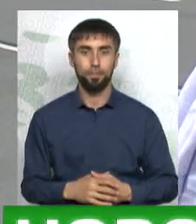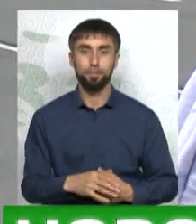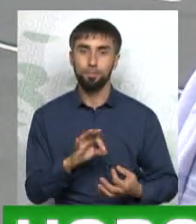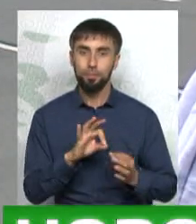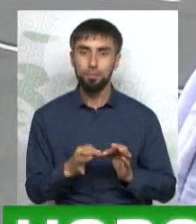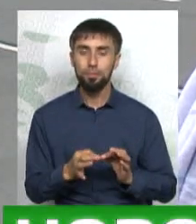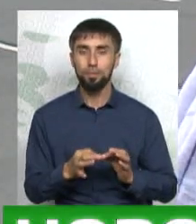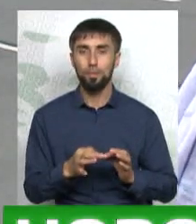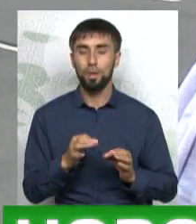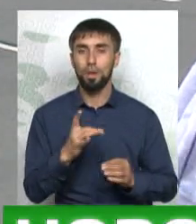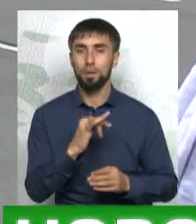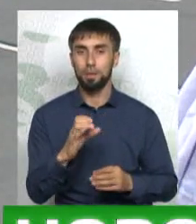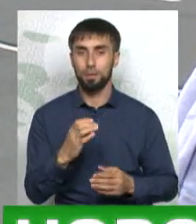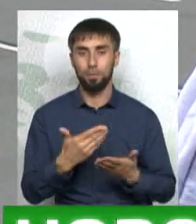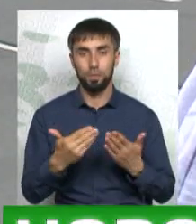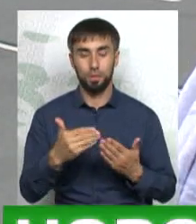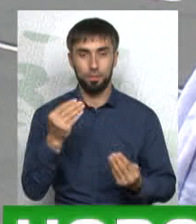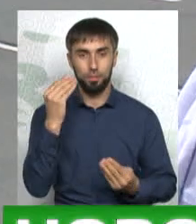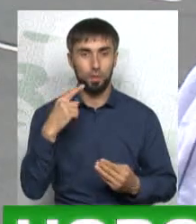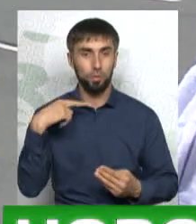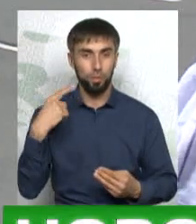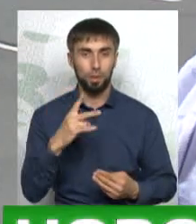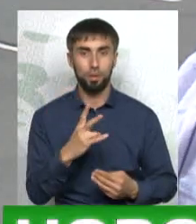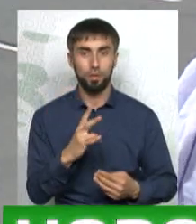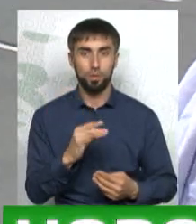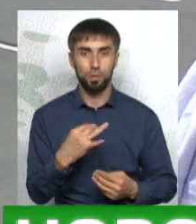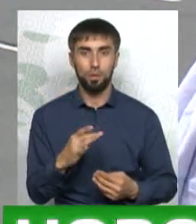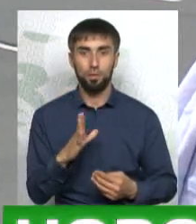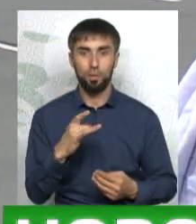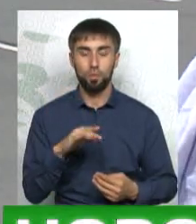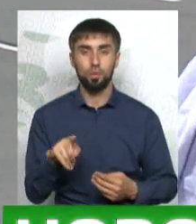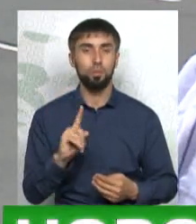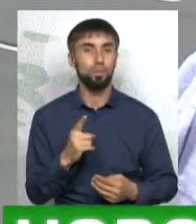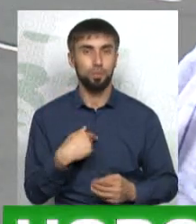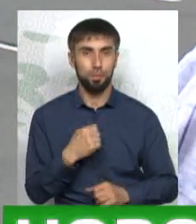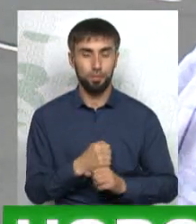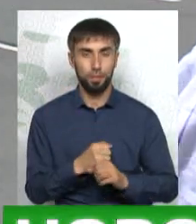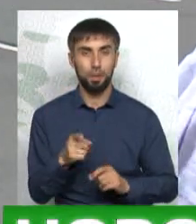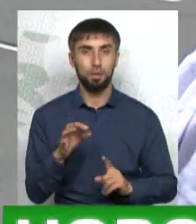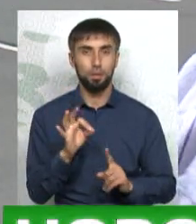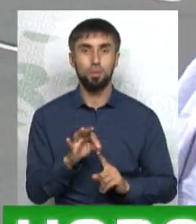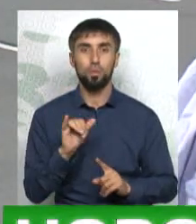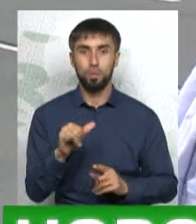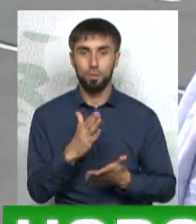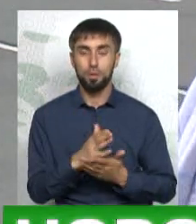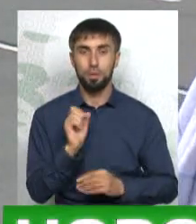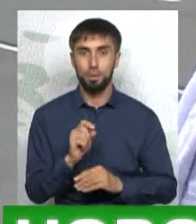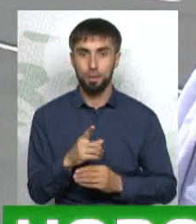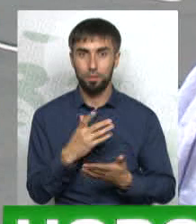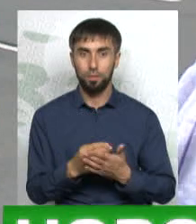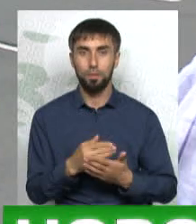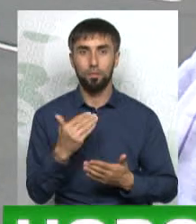подробнее, допустим, рейсы на Тюмени и Нижневартовск, они сложились у нас с целью, они имеют свою задачу.